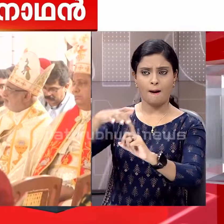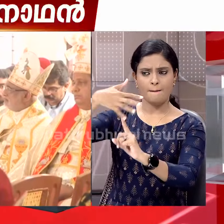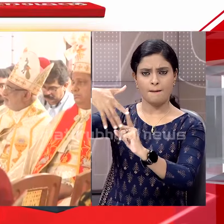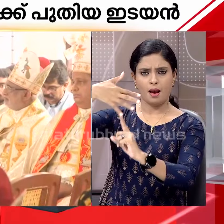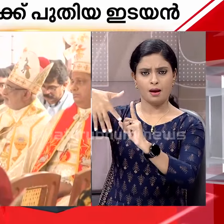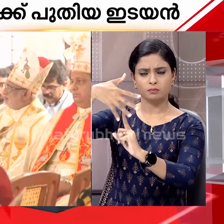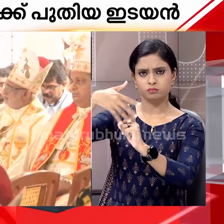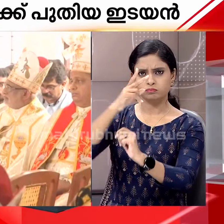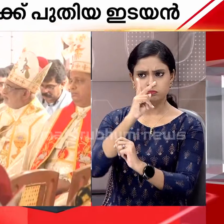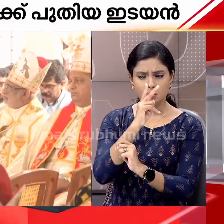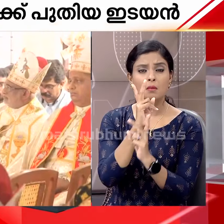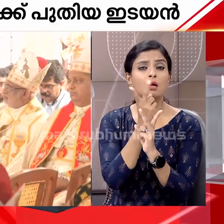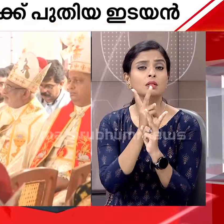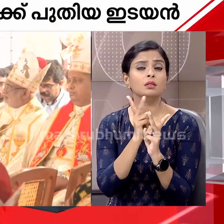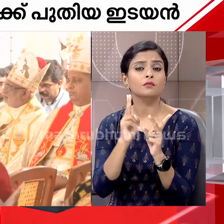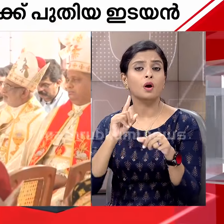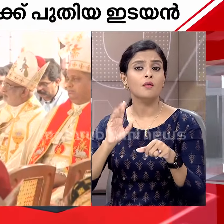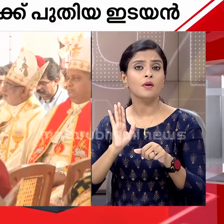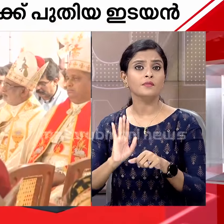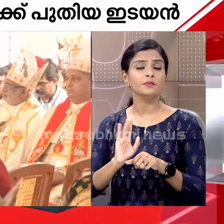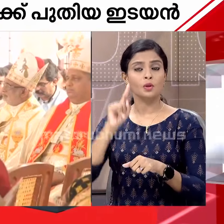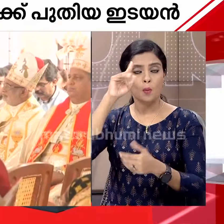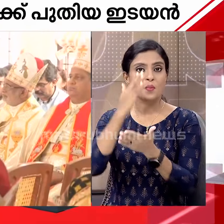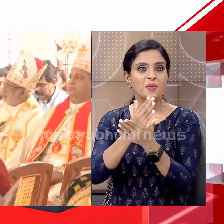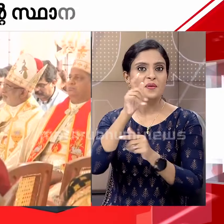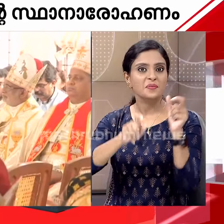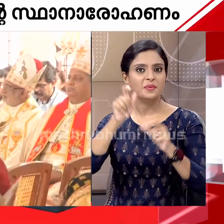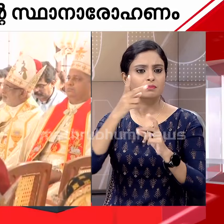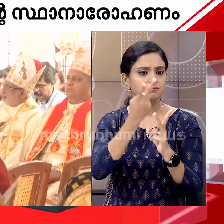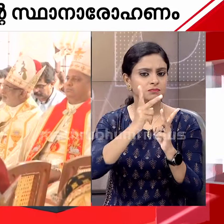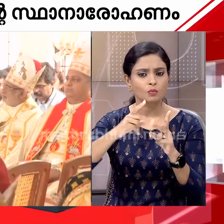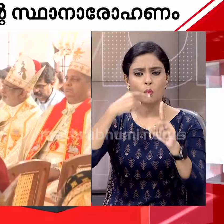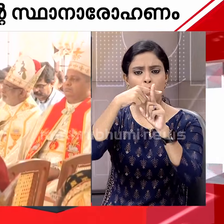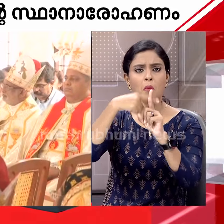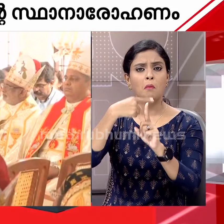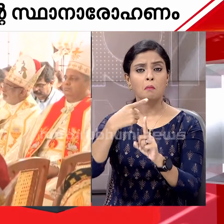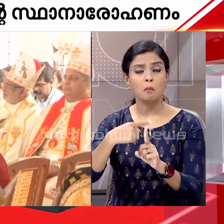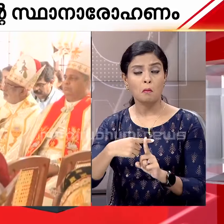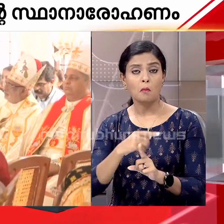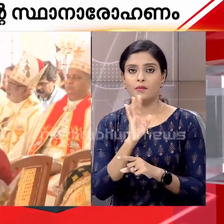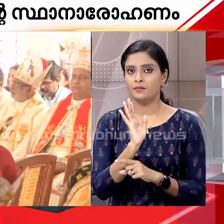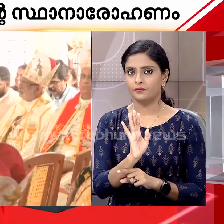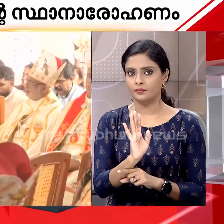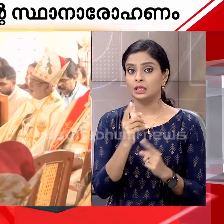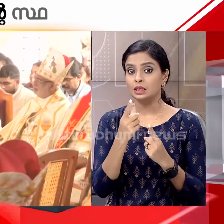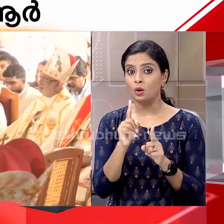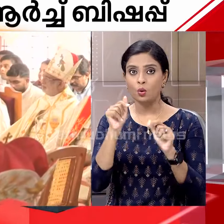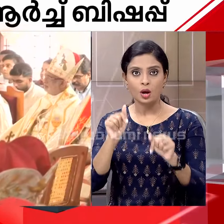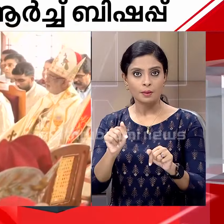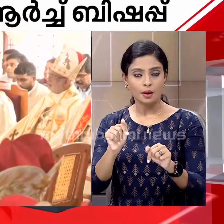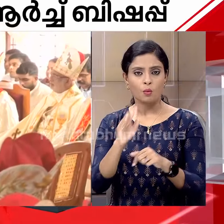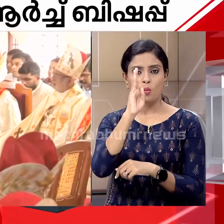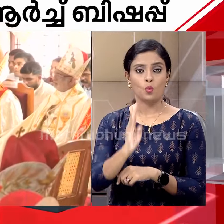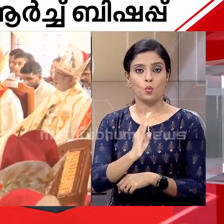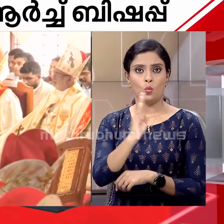ഒരുപാട് മുഹൂർത്തങ്ങൾ വിശ്വാസികൾക്കൊക്കെ പങ്കുവയ്ക്കാനുണ്ട്. അതൊക്കെ ഈ ഒരു വലിയൊരു വിഷയത്തിലേക്ക്, സഭയെ മലീമസപ്പെടുത്തിയത്